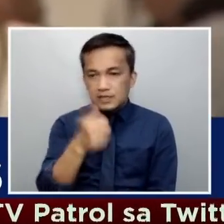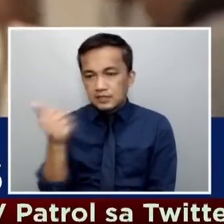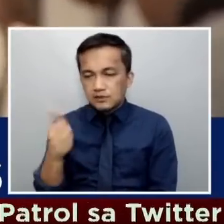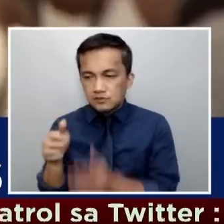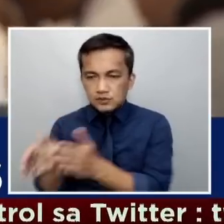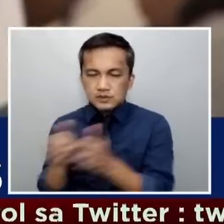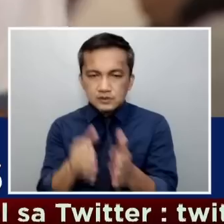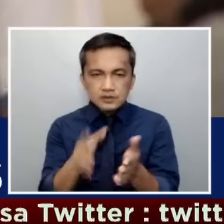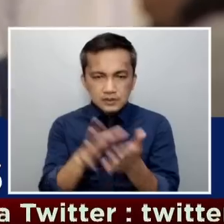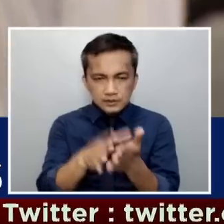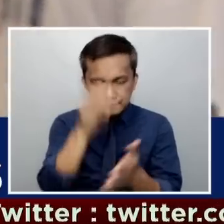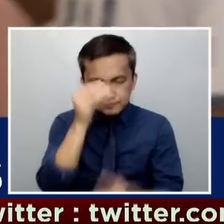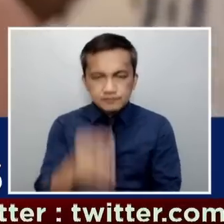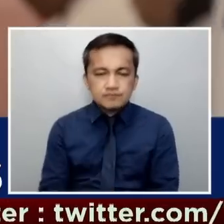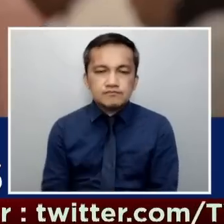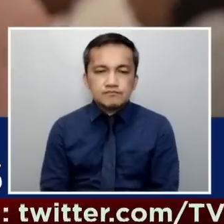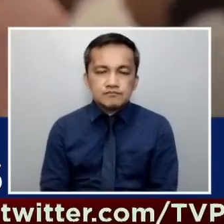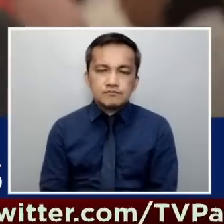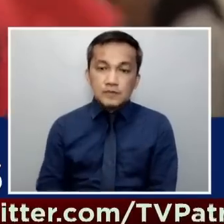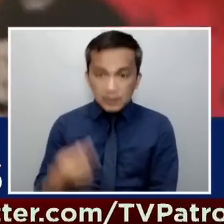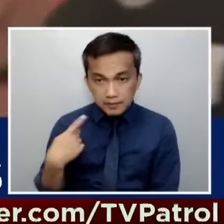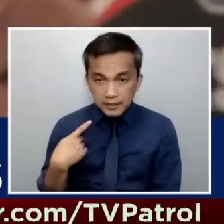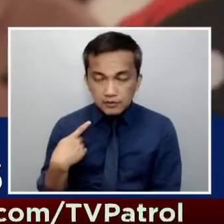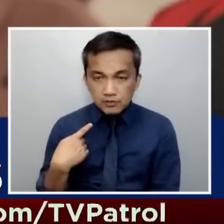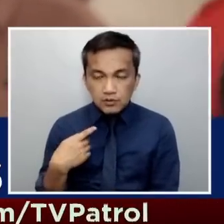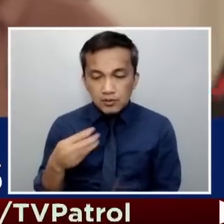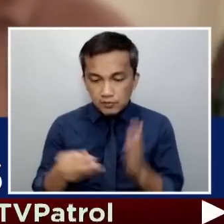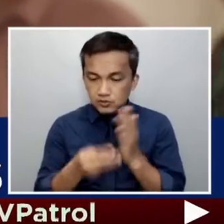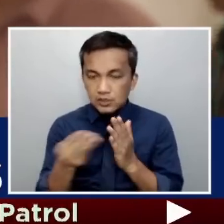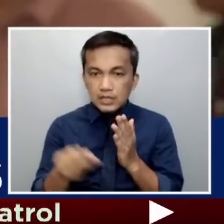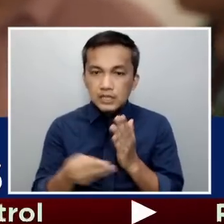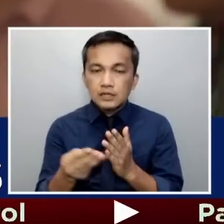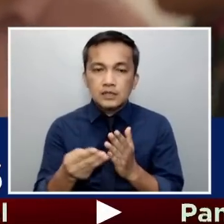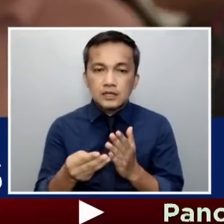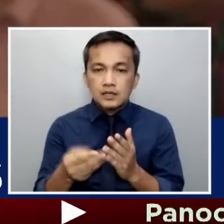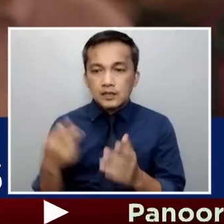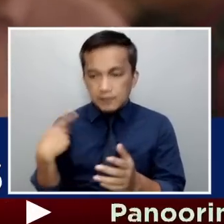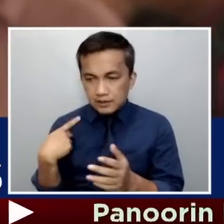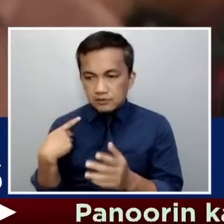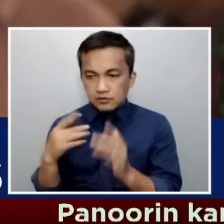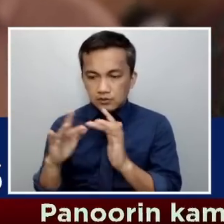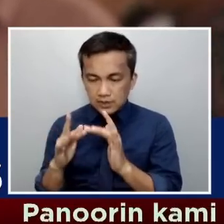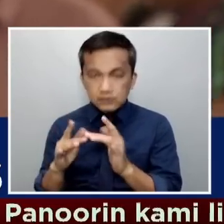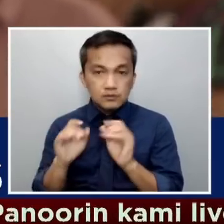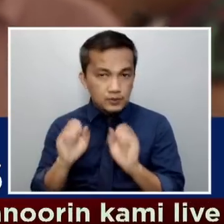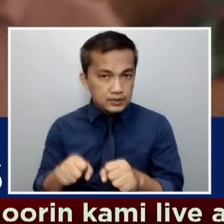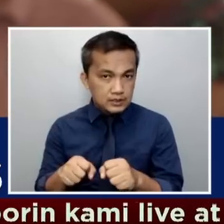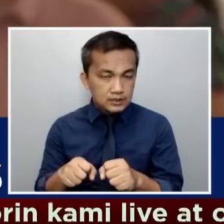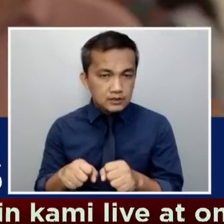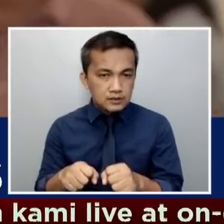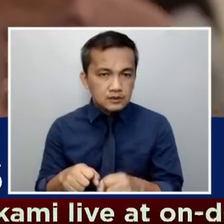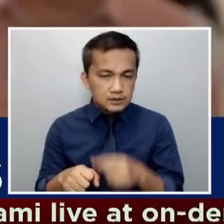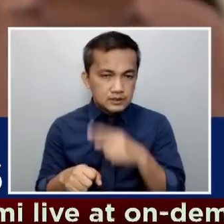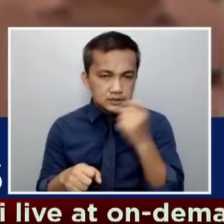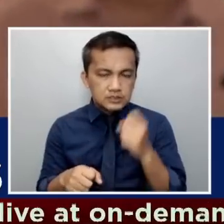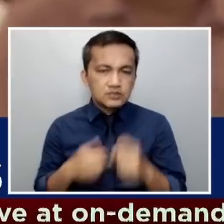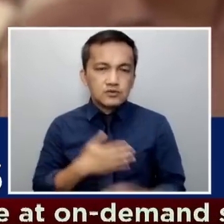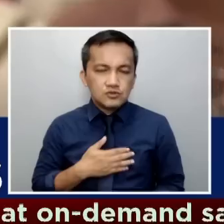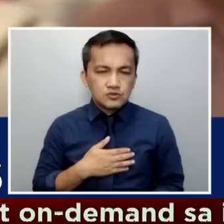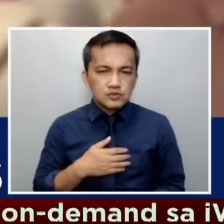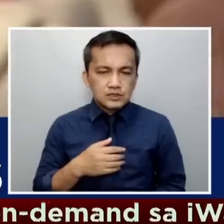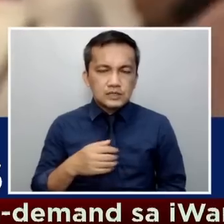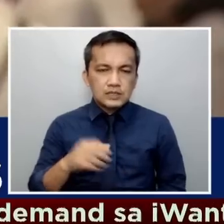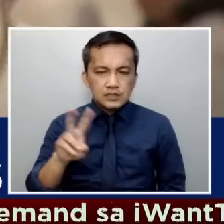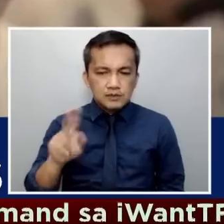na. So merong modular, online kung pwede. Kasi yun din yung gusto ni VP Sara, ay